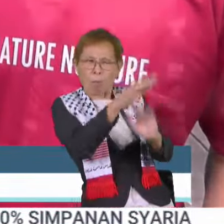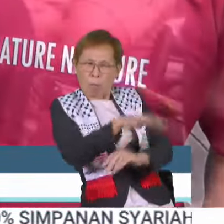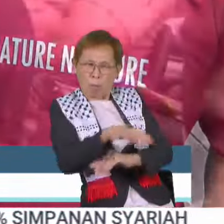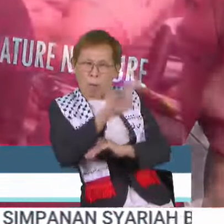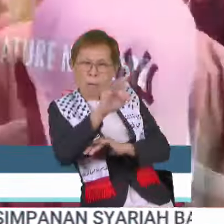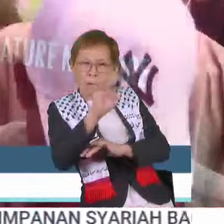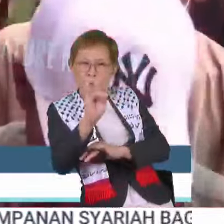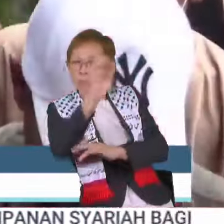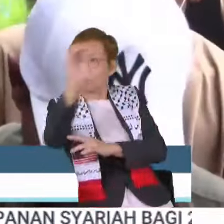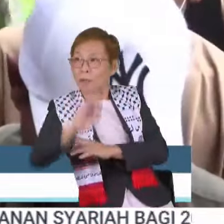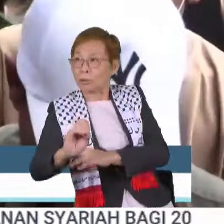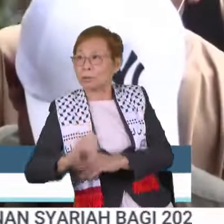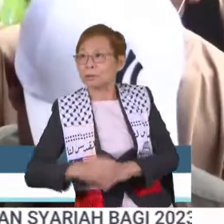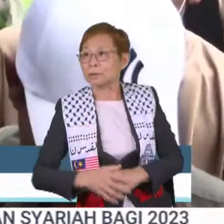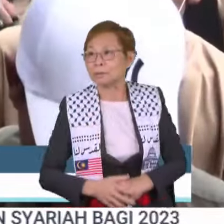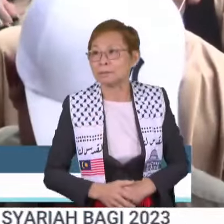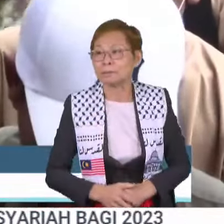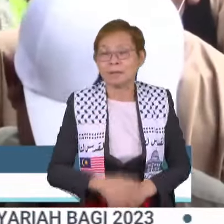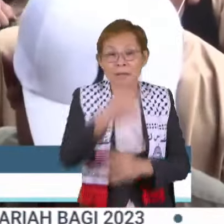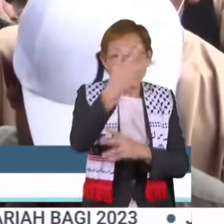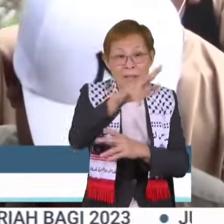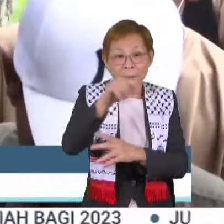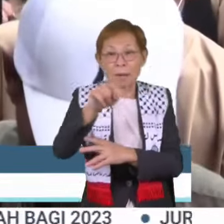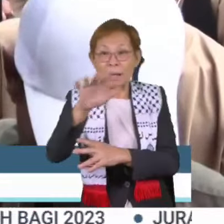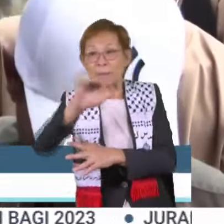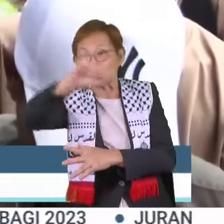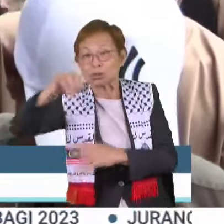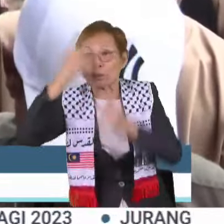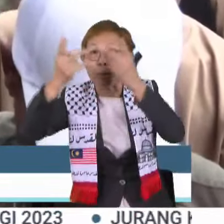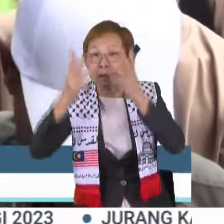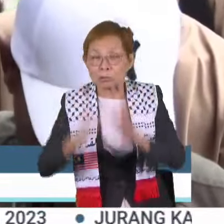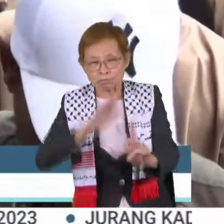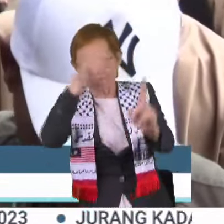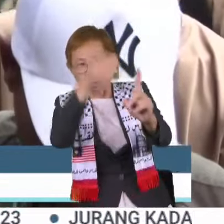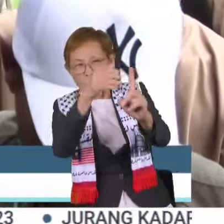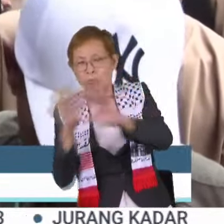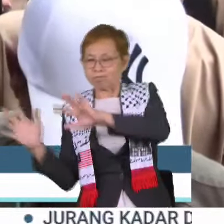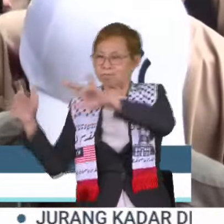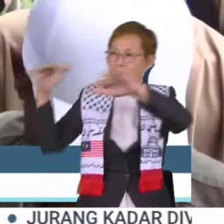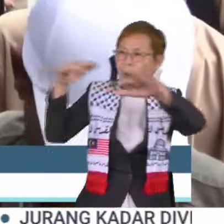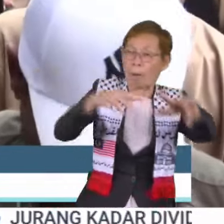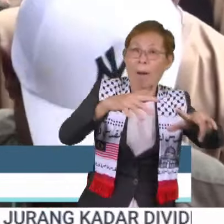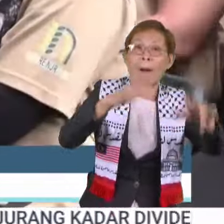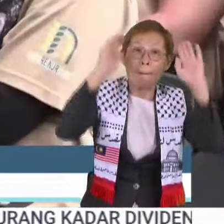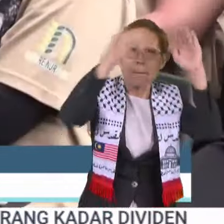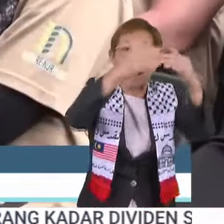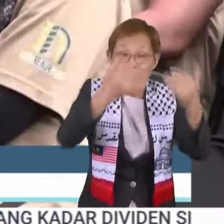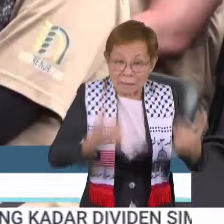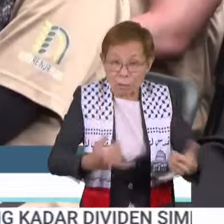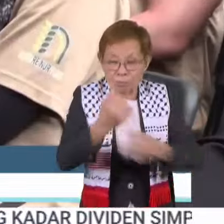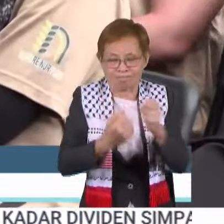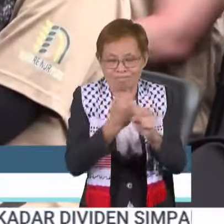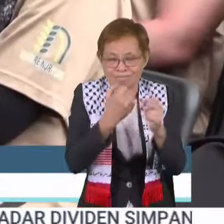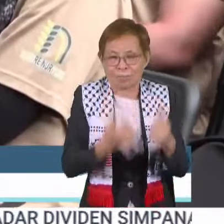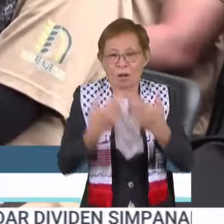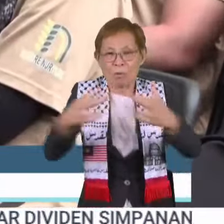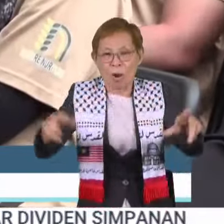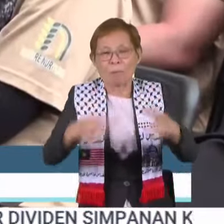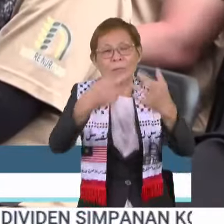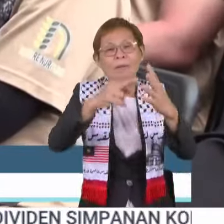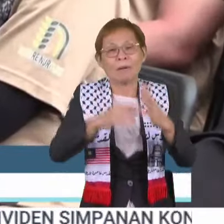kurang 87%. 13.5 juta pelancong disasar mengunjungi Pahang tahun ini beliau merasmikan